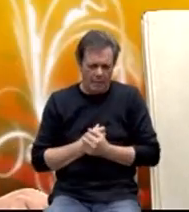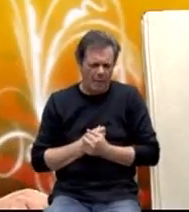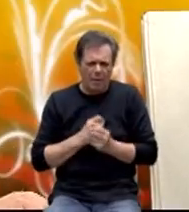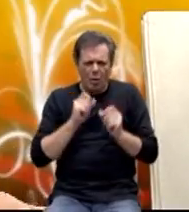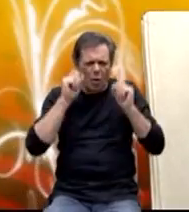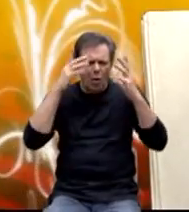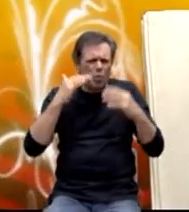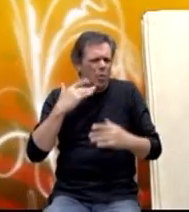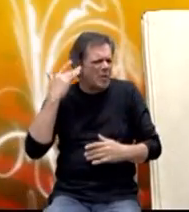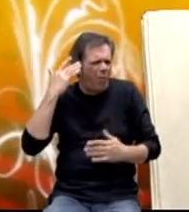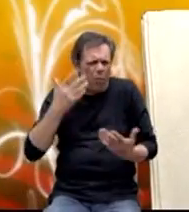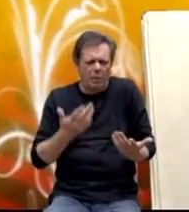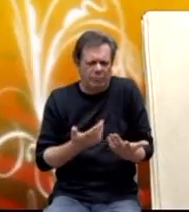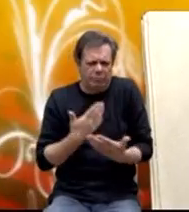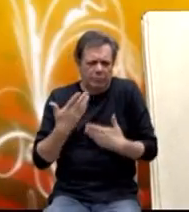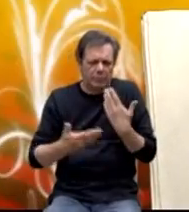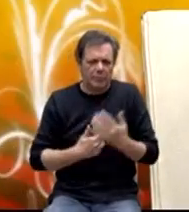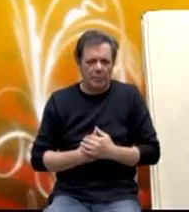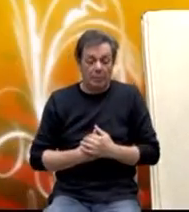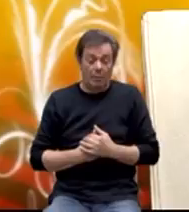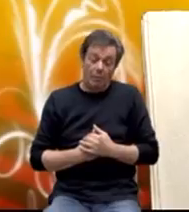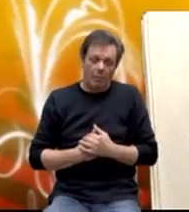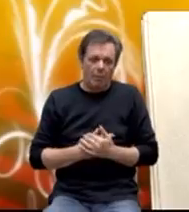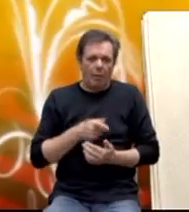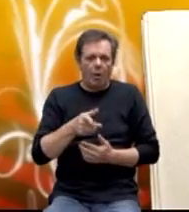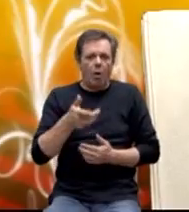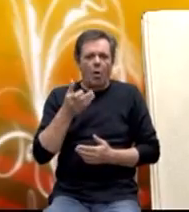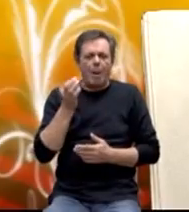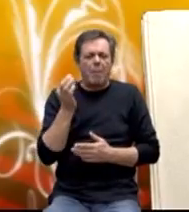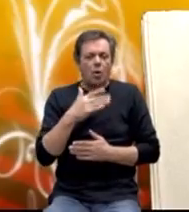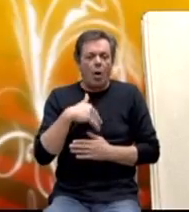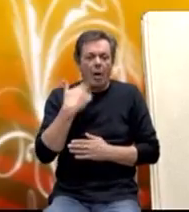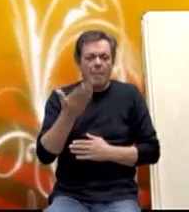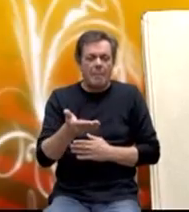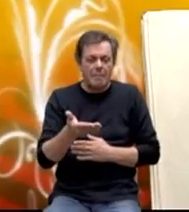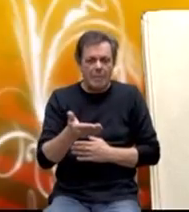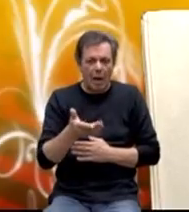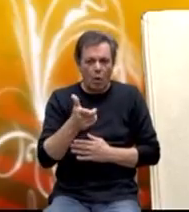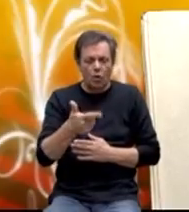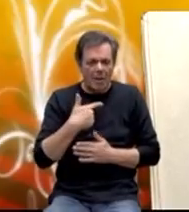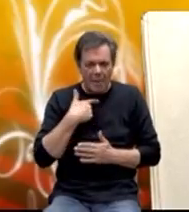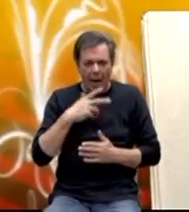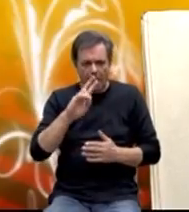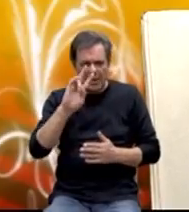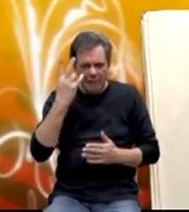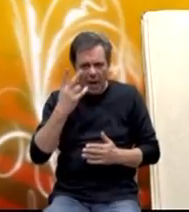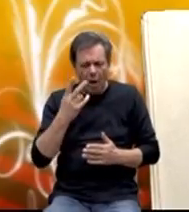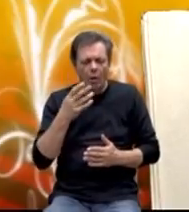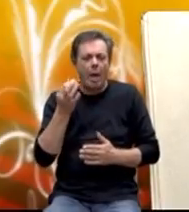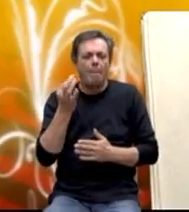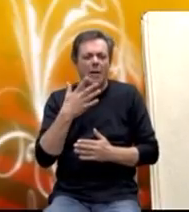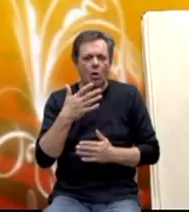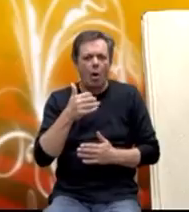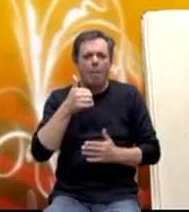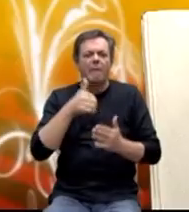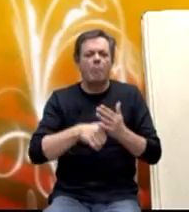Neke čudne neartikulirane zvukove, da. I ovoga, on je vrlo brzo nakon što sam ja uputila poziv, on je vrlo brzo prvi